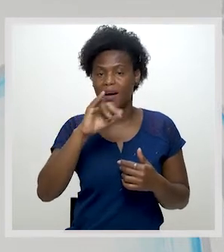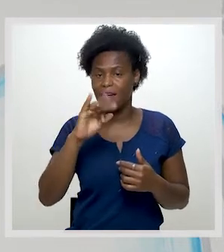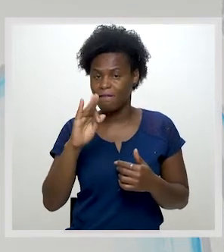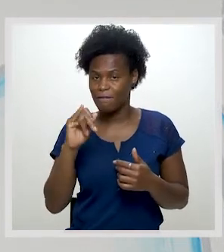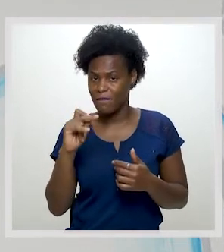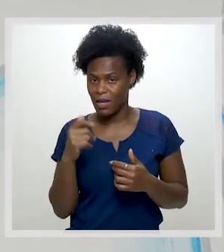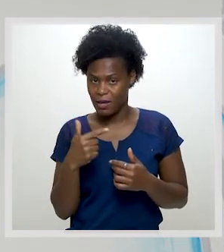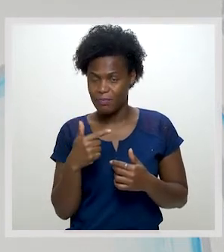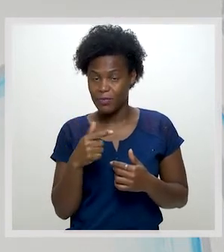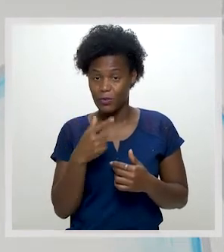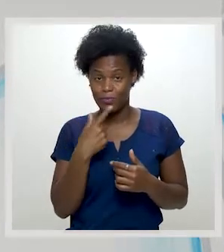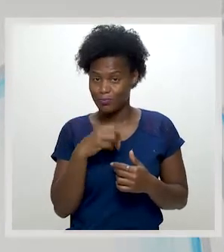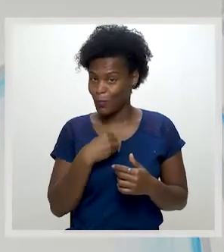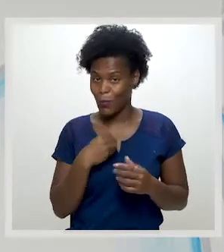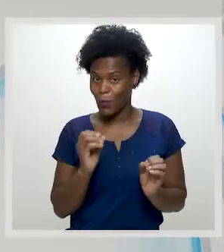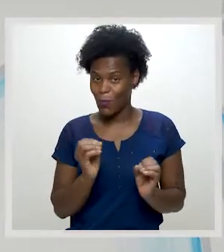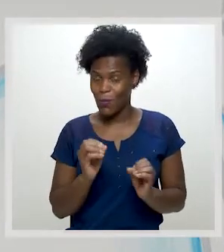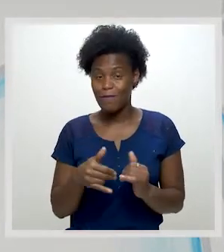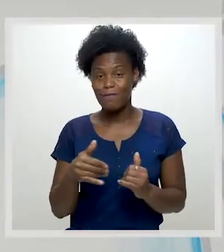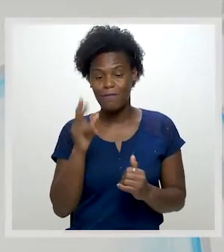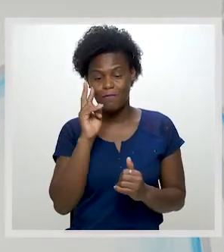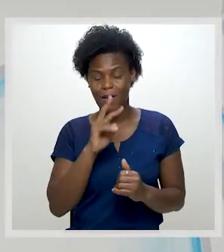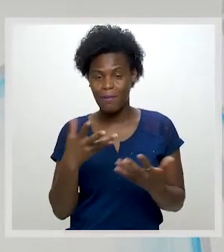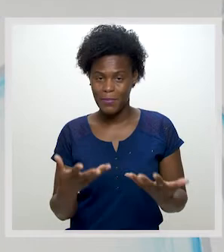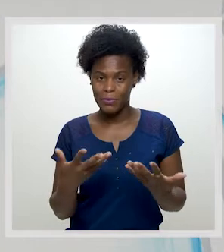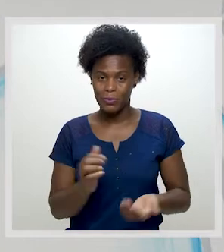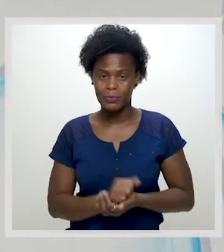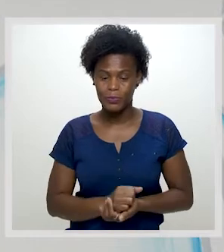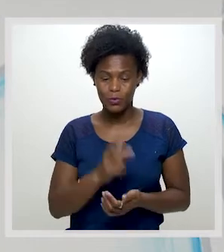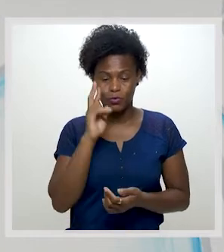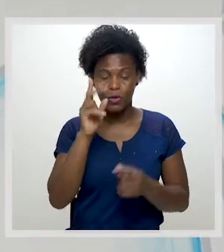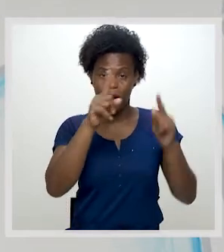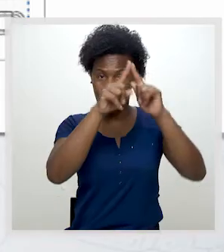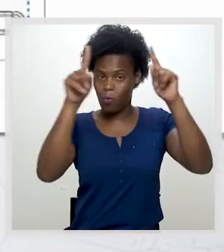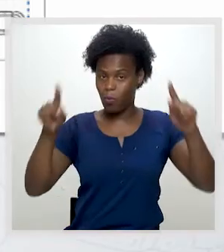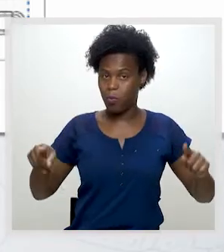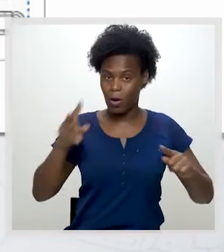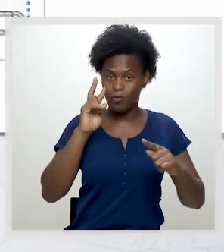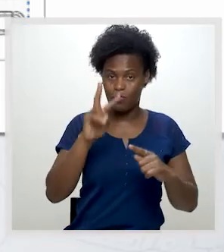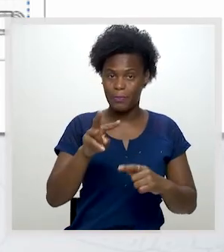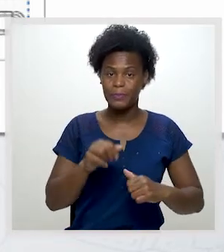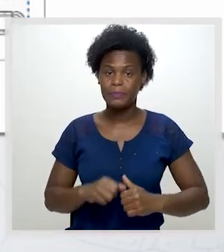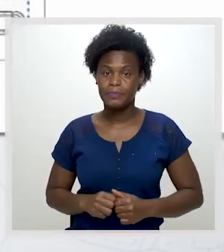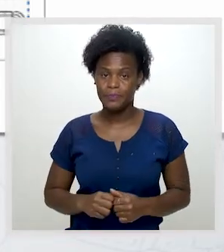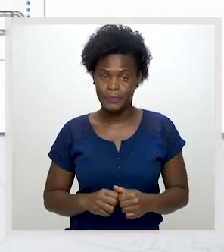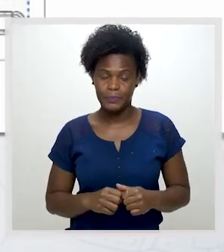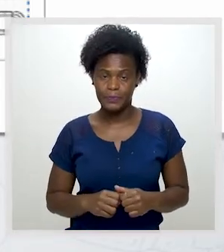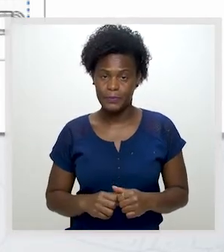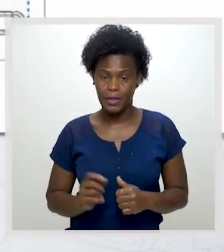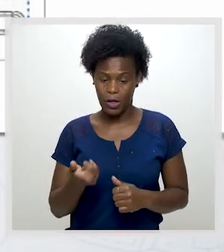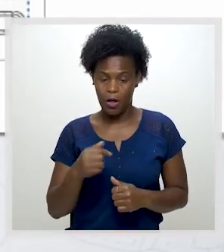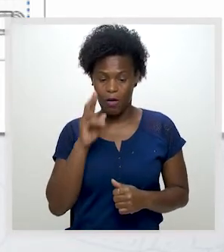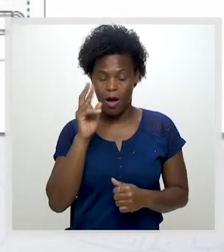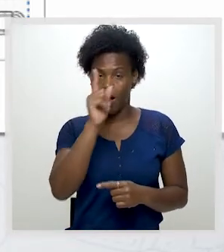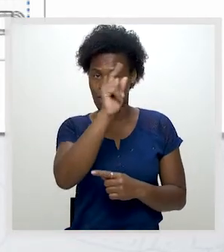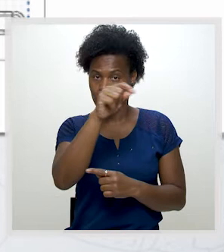l'imparfait. Mais ne t'en fais pas. On va le voir tout de suite. Regarde le tableau suivant. Alors, on va